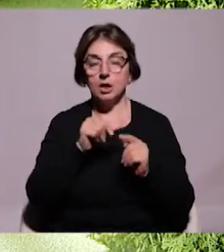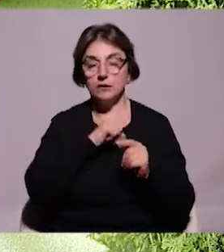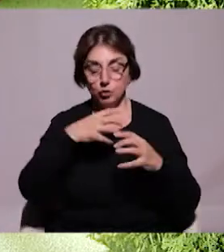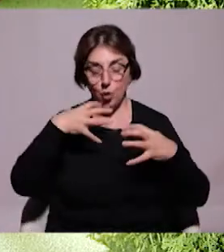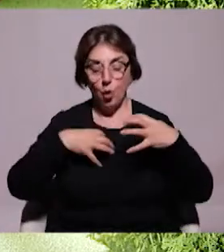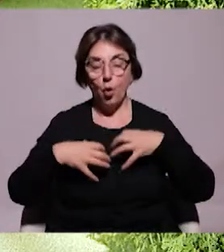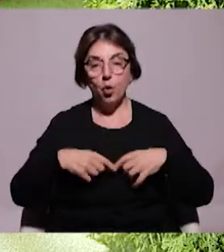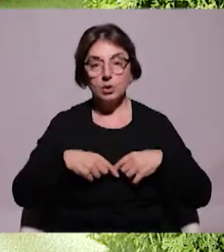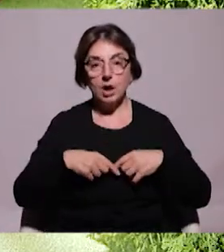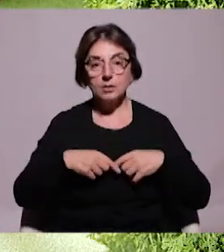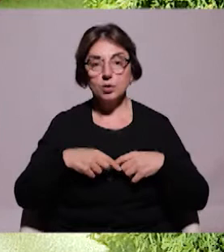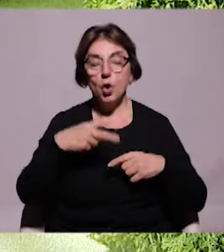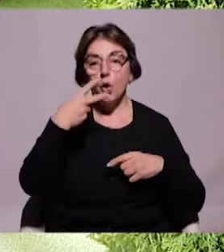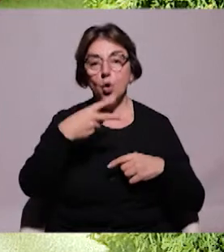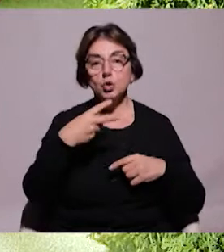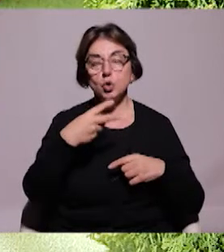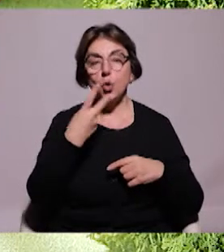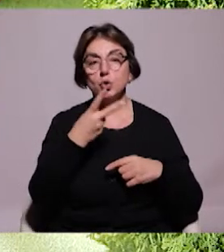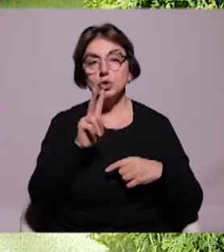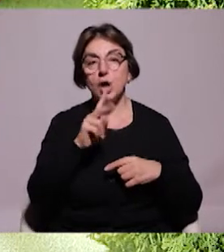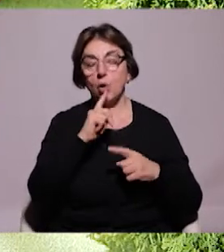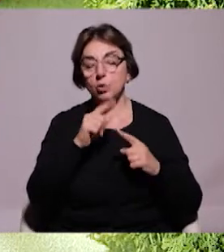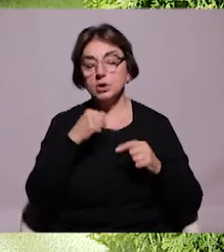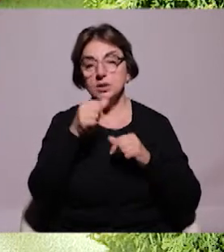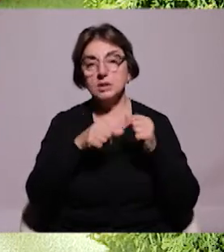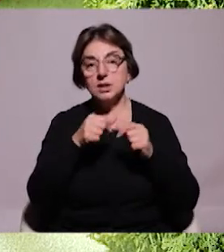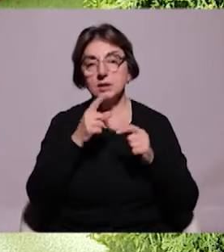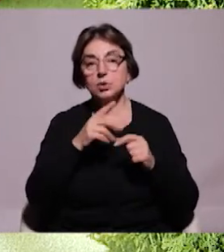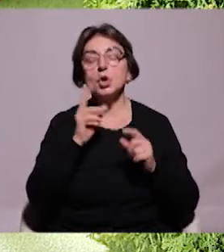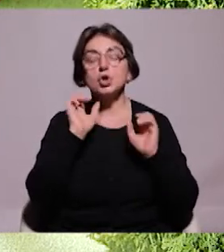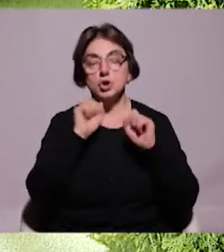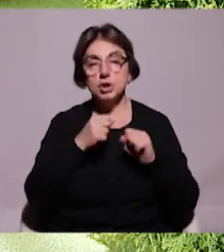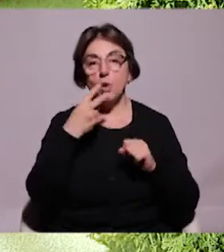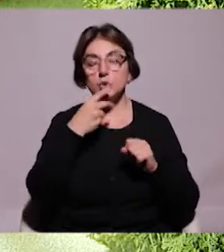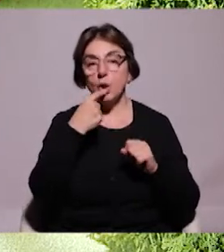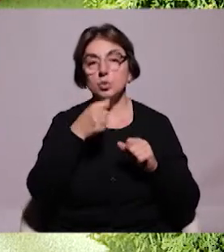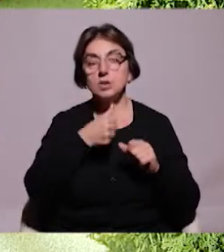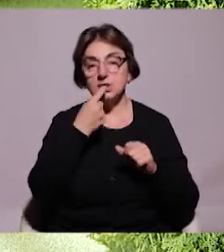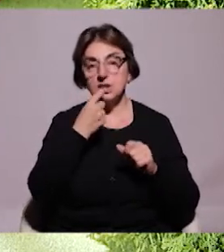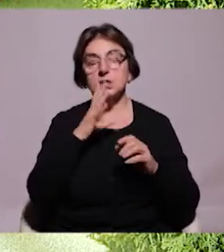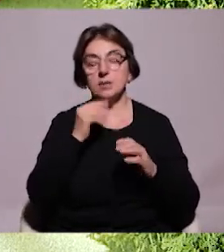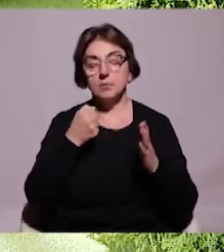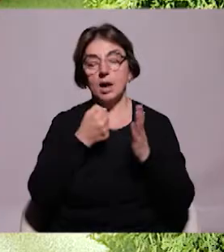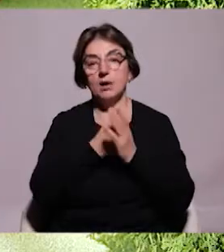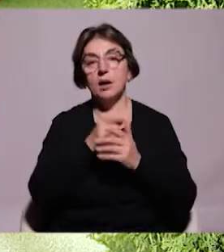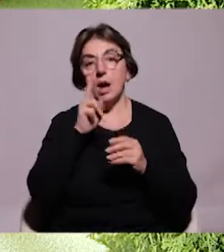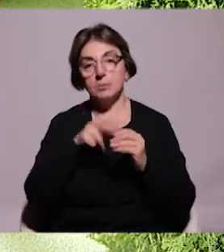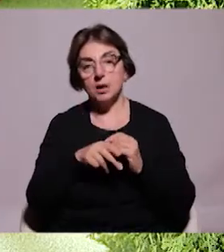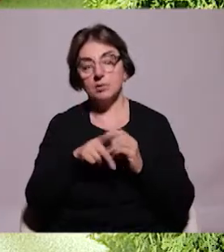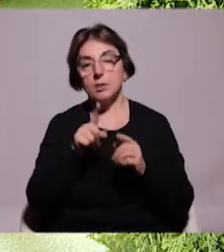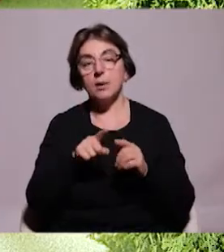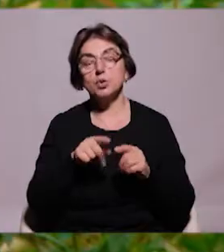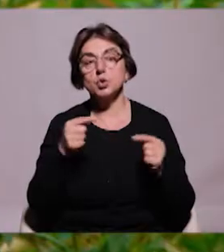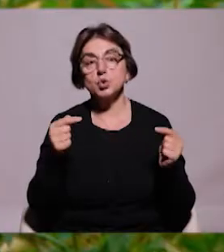ორგანიზმი გაძვალებას 20-22 წლის, შესაძლებელია 25 წლის ასაკშიც კი ამთავრებდეს. Და